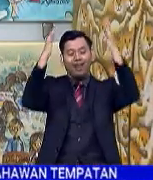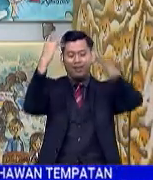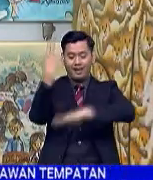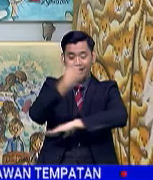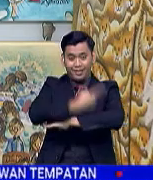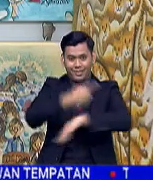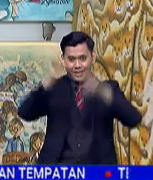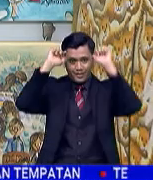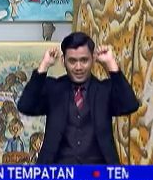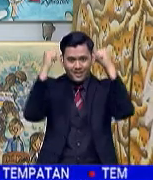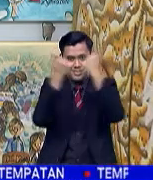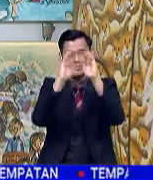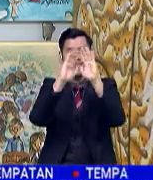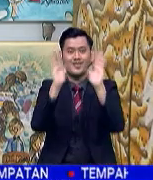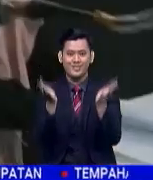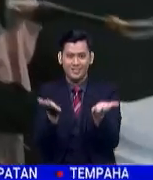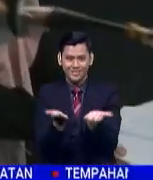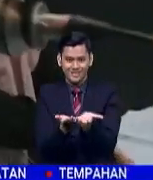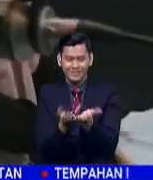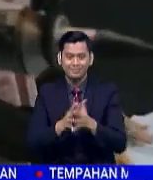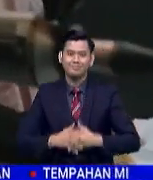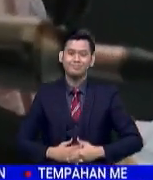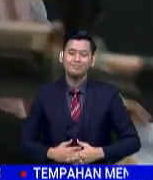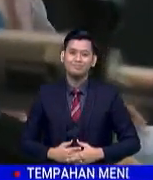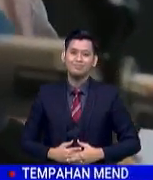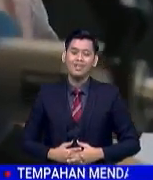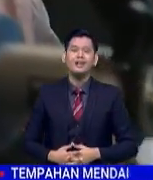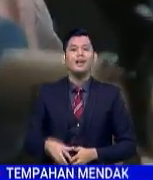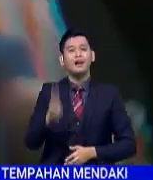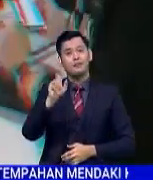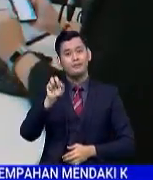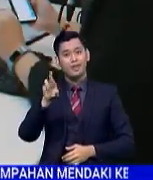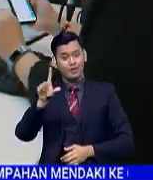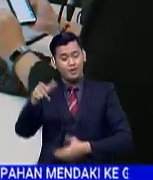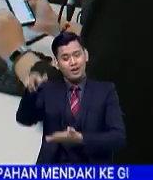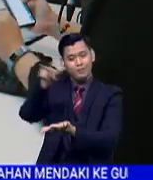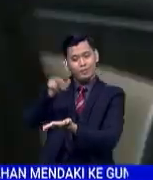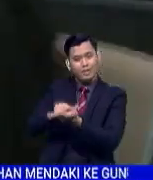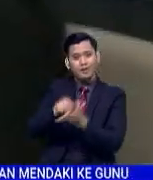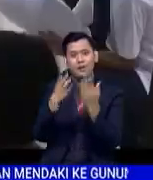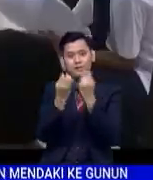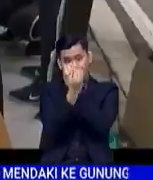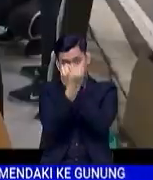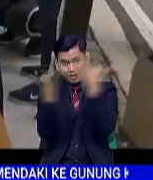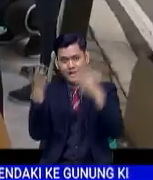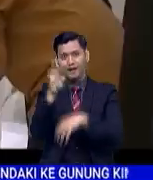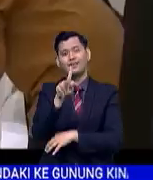Sedunia. Amirul Syafiq, Berita RTM.